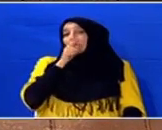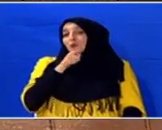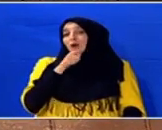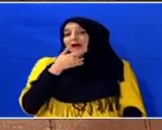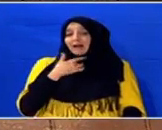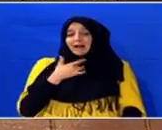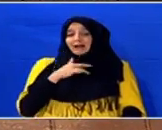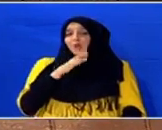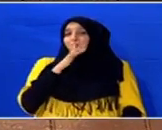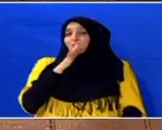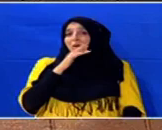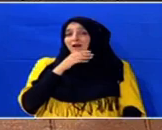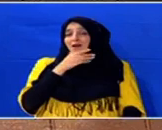دام عندك عذرك الشرعي،